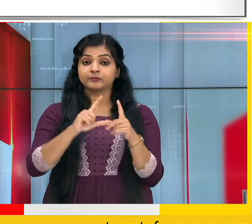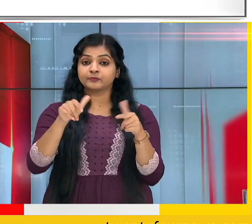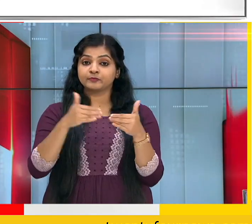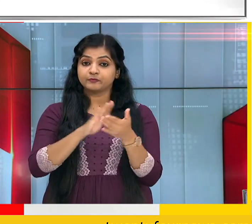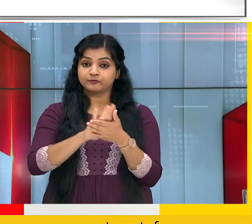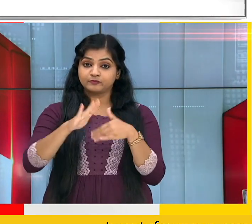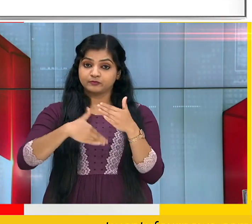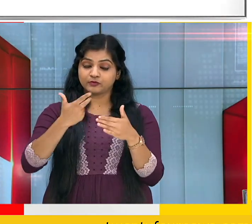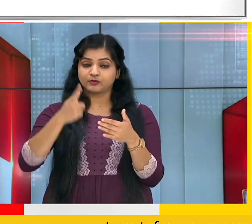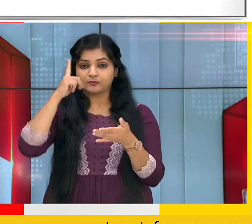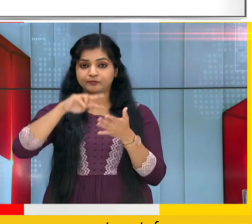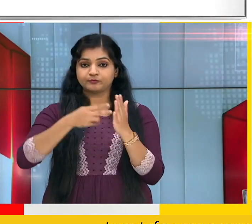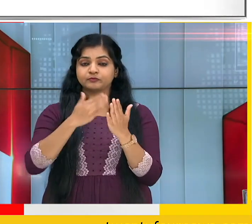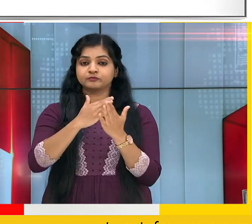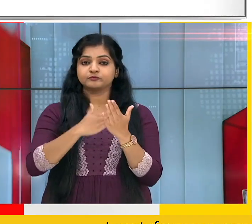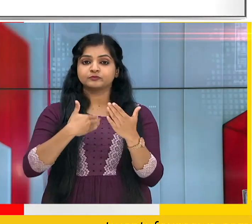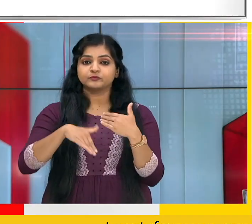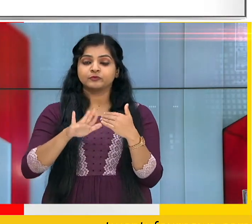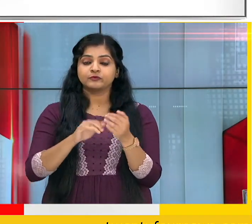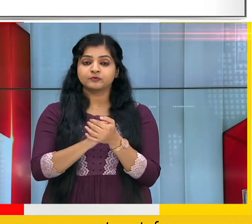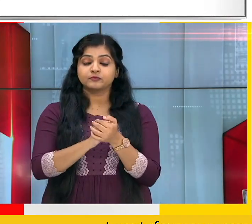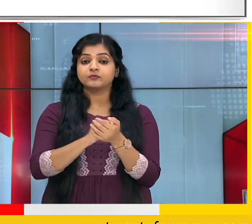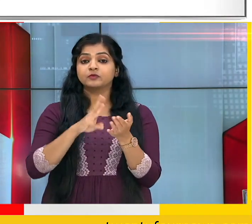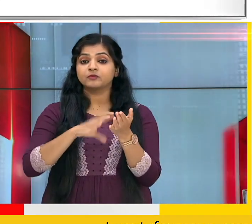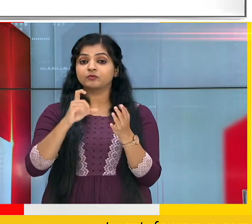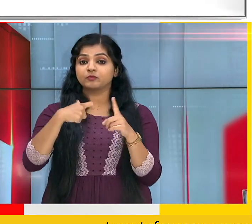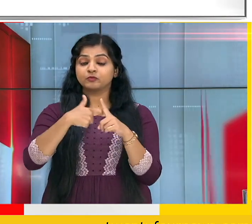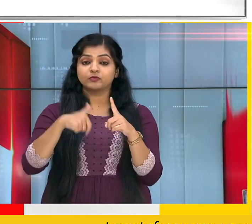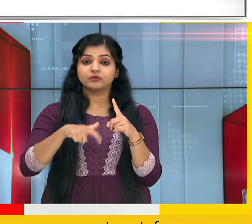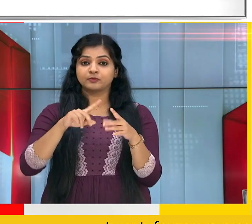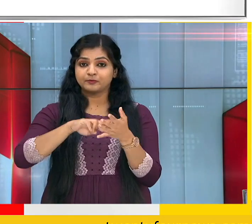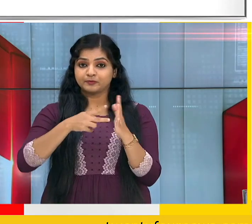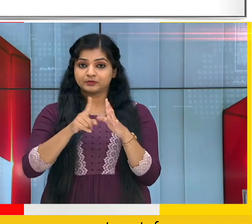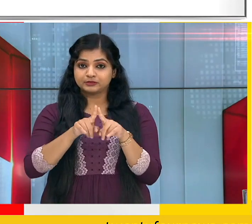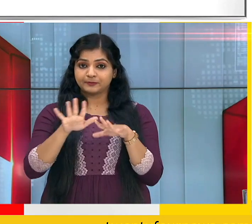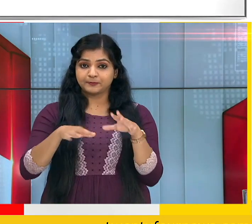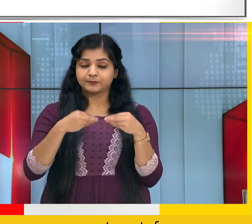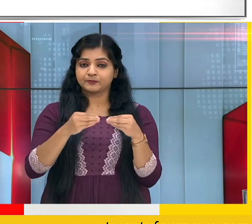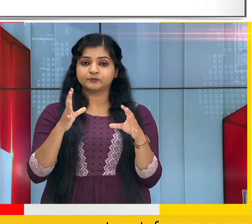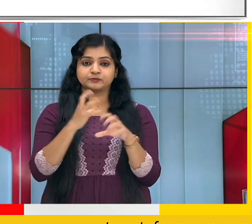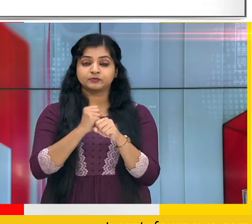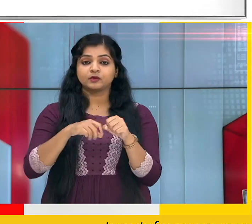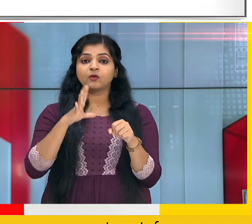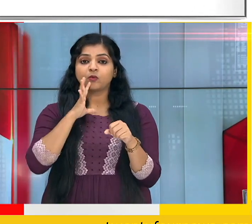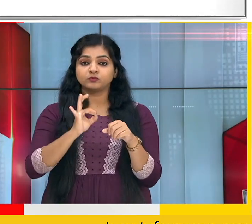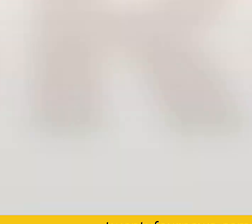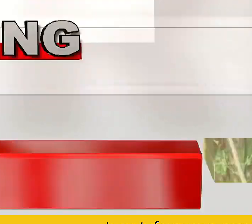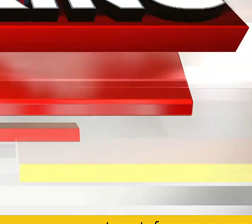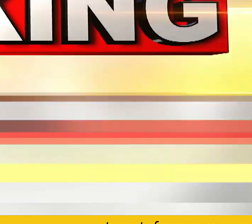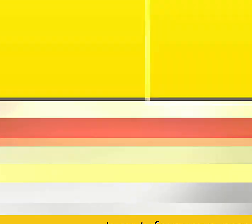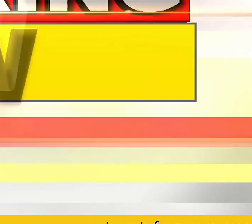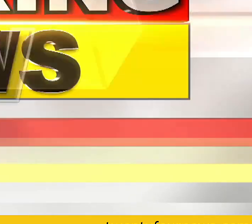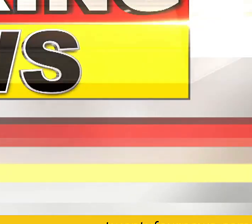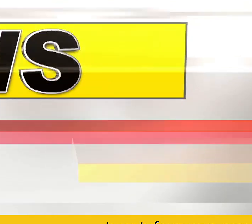നടപടികളിലേക്ക് കടക്കും എന്നുള്ളതാണ് മനസ്സിലാക്കാൻ കഴിയുന്നത്. മോക്ഡ്രിൽ ഉണ്ടാകില്ല, ഡയറക്റ്റ് ഈ ദൗത്യത്തിലേക്ക് കടക്കുകയാണ് ചെയ്യുക. എന്തായാലും സാറ്റലൈറ്റ് കോളർ വരേണ്ടത് അനിവാര്യ